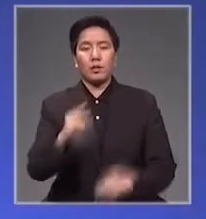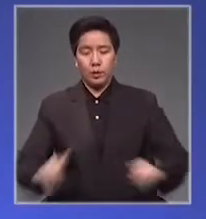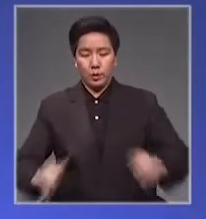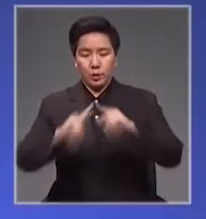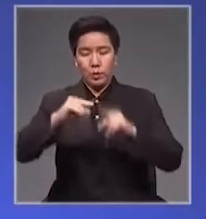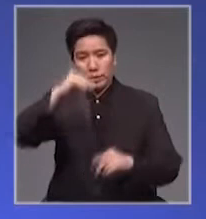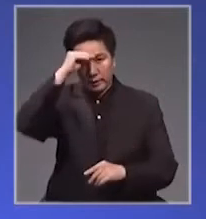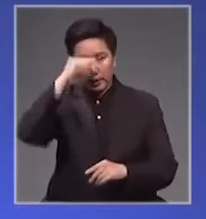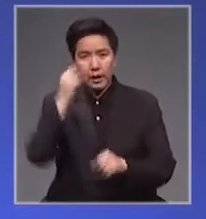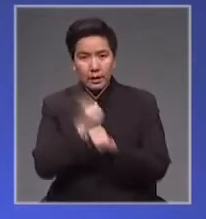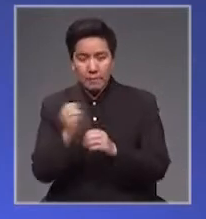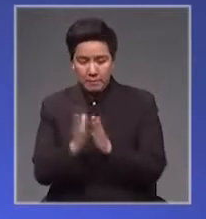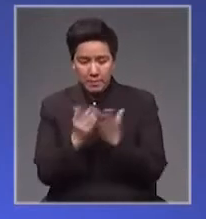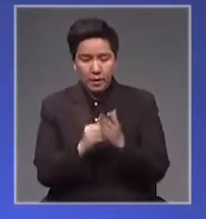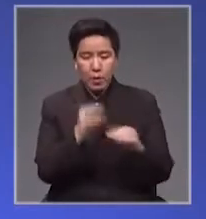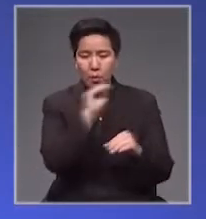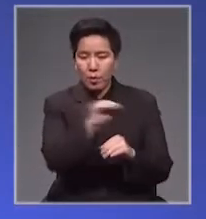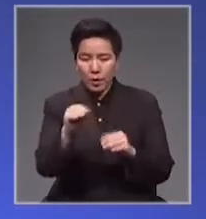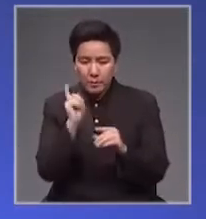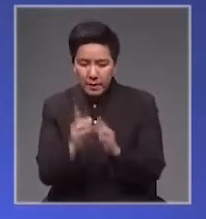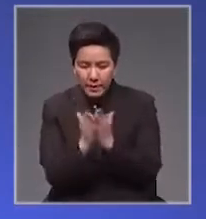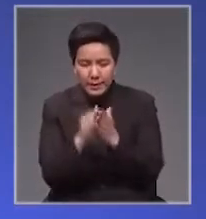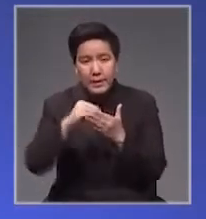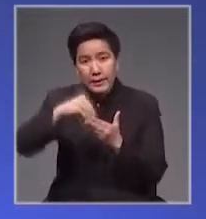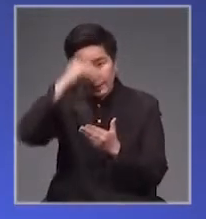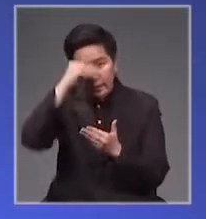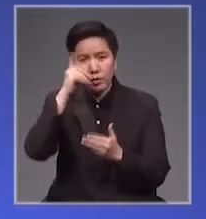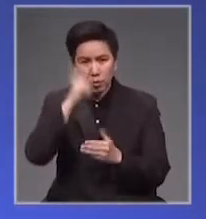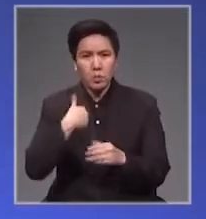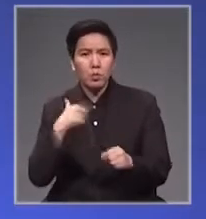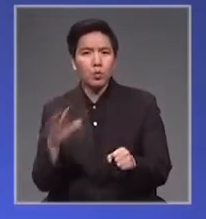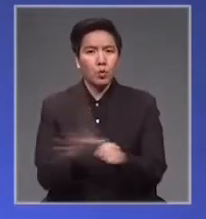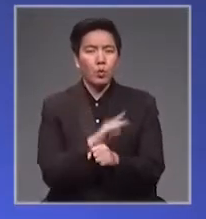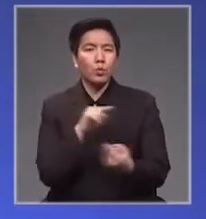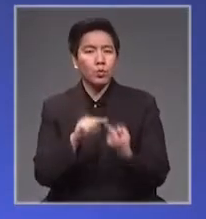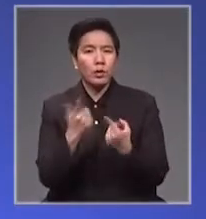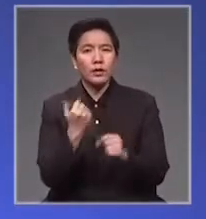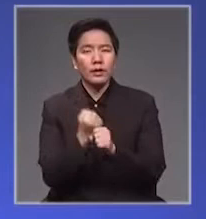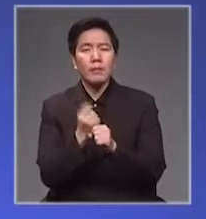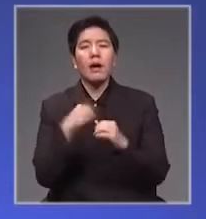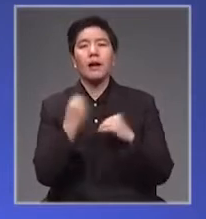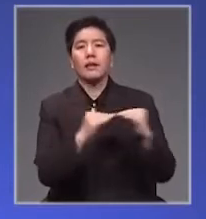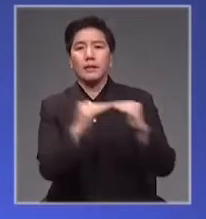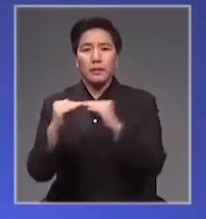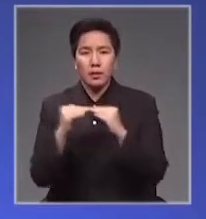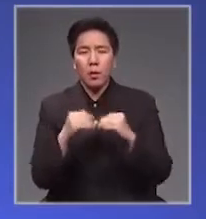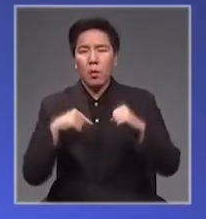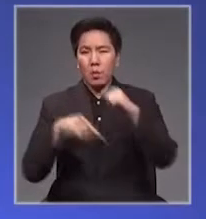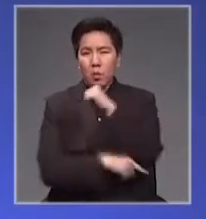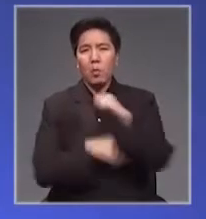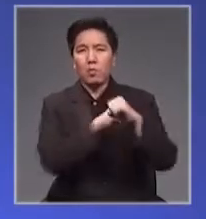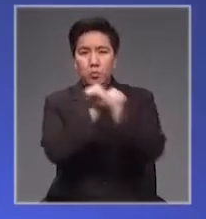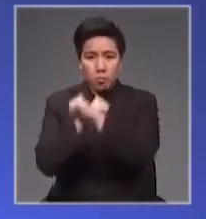นำไปสอดแทรกในหลักสูตรต่างๆเป็นแบบตำราเรียนซึ่งคงต้องมีครบถ้วนในเรื่องของการสร้างธรรมาภิบาลปราบปรามทุจริต